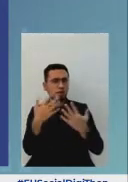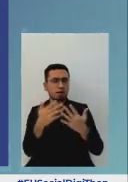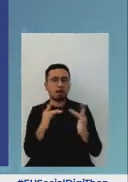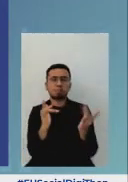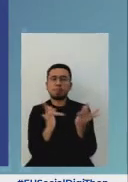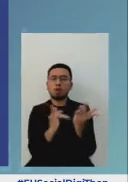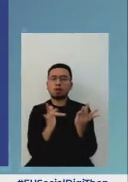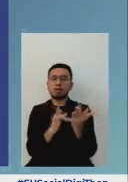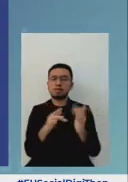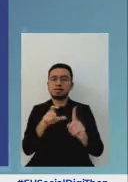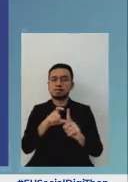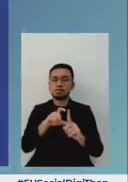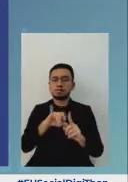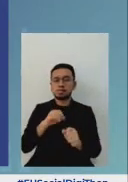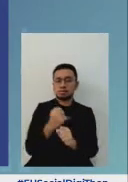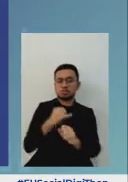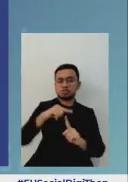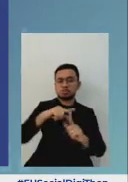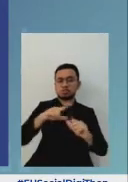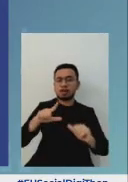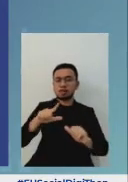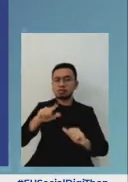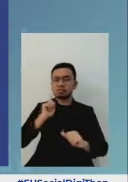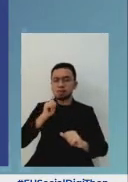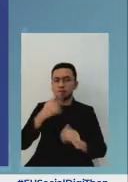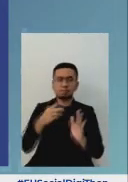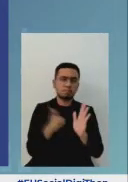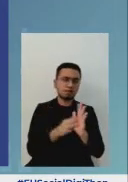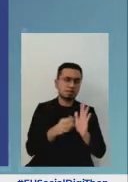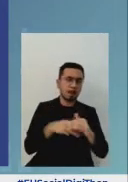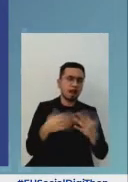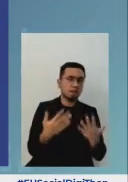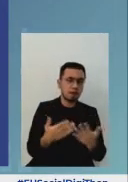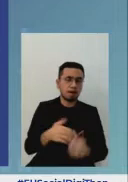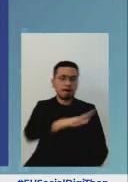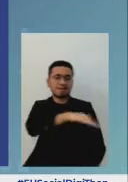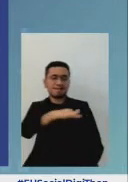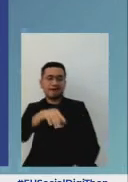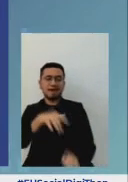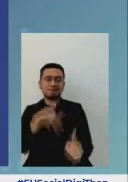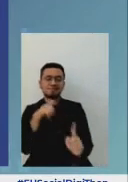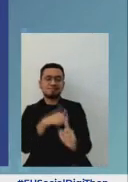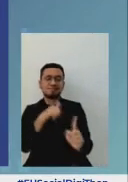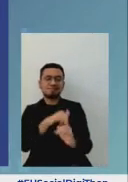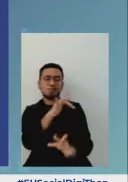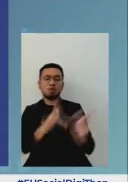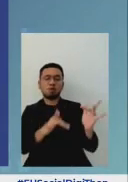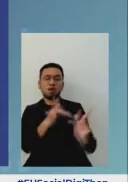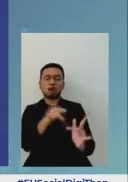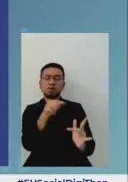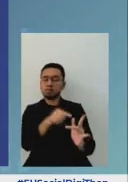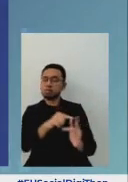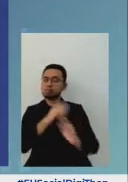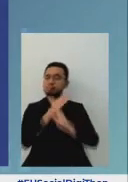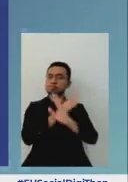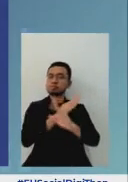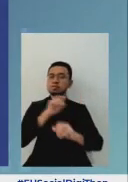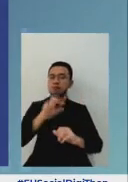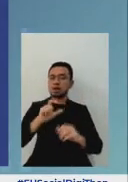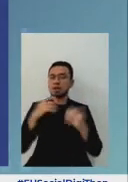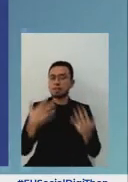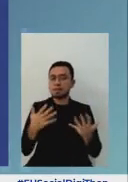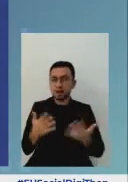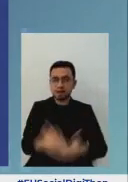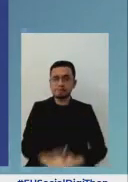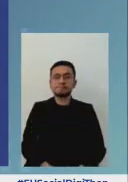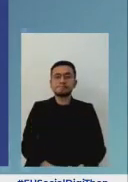untuk membantu mengatasi masalah cyberbullying atau perundungan secara digital di kalangan anak. Bagi Uni